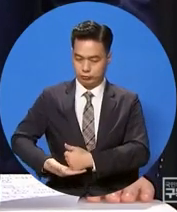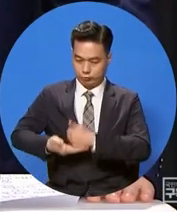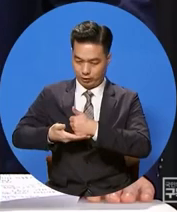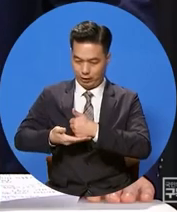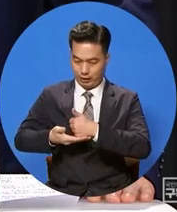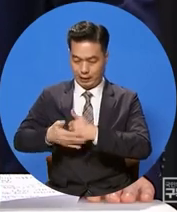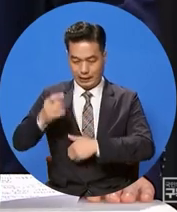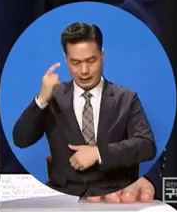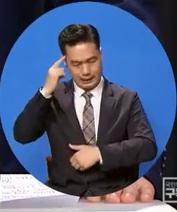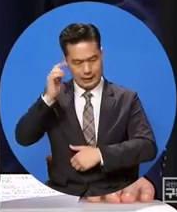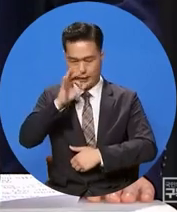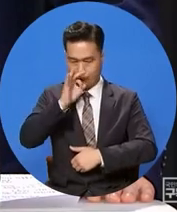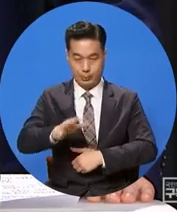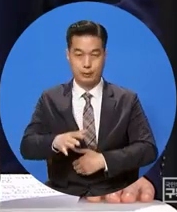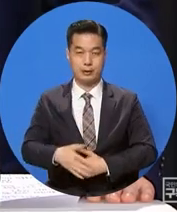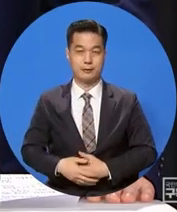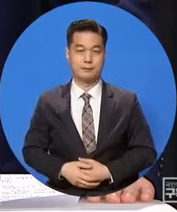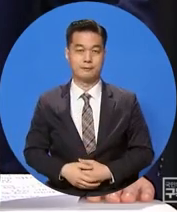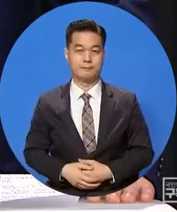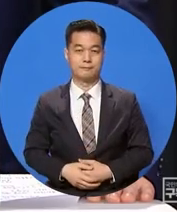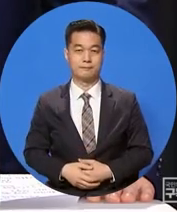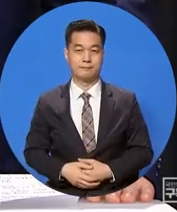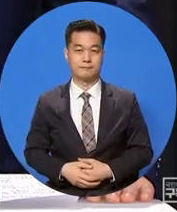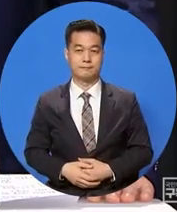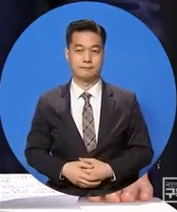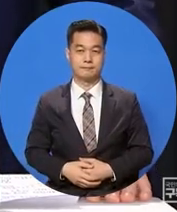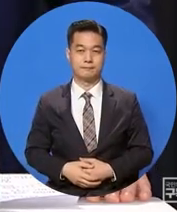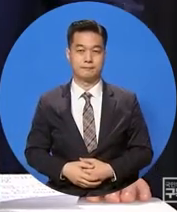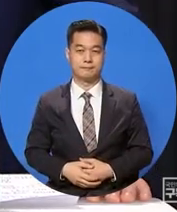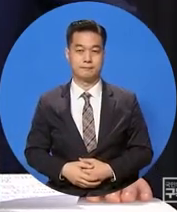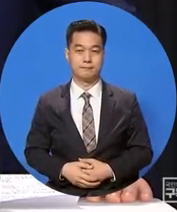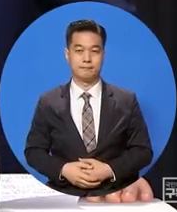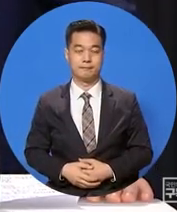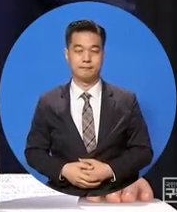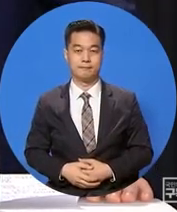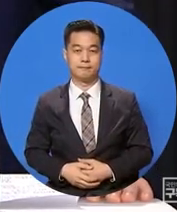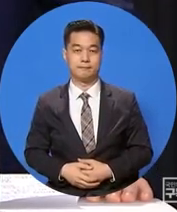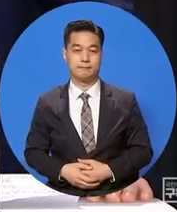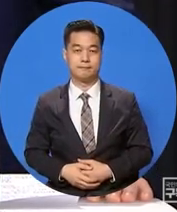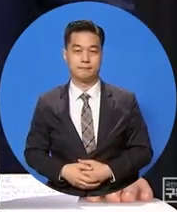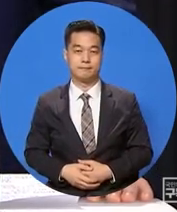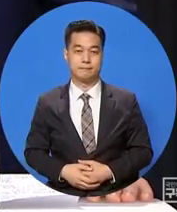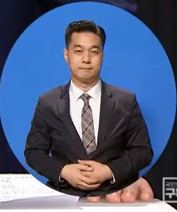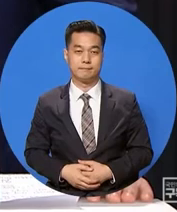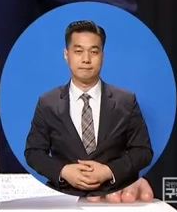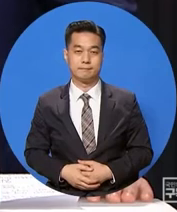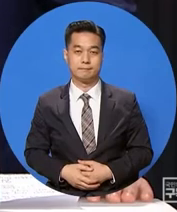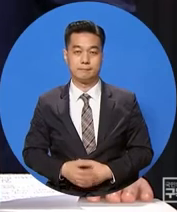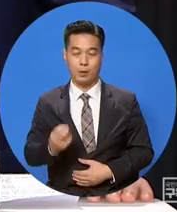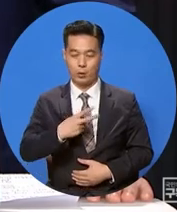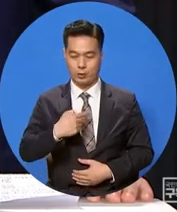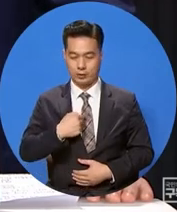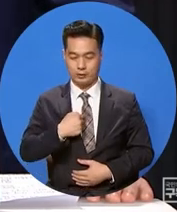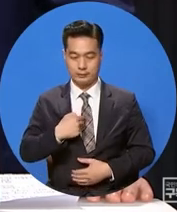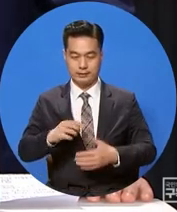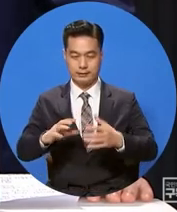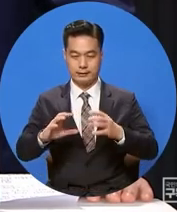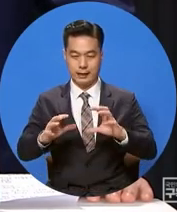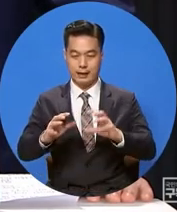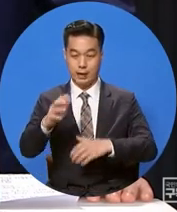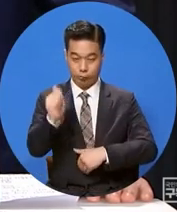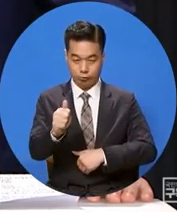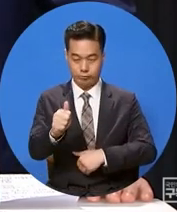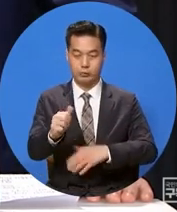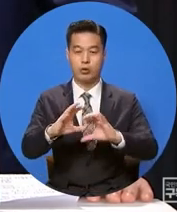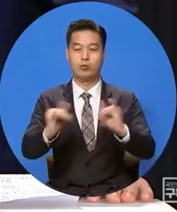추대해 줄 거라고는 생각도 안 했고 예. 네. 그리고 저는 나라의 주인이 국민인